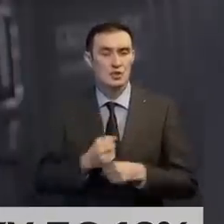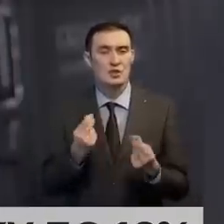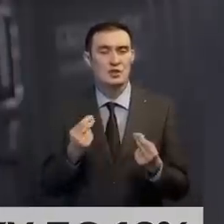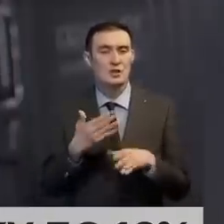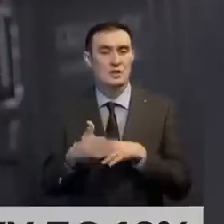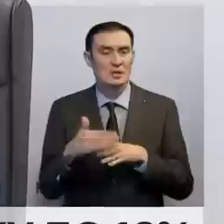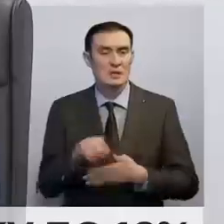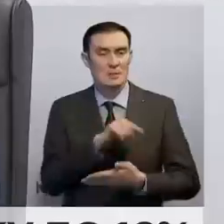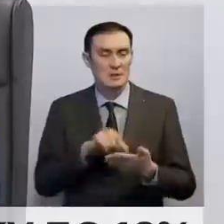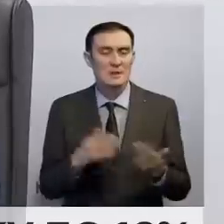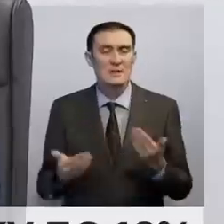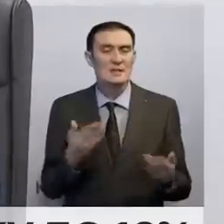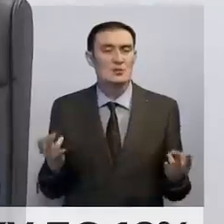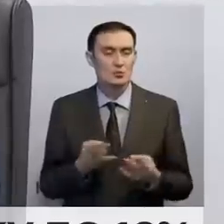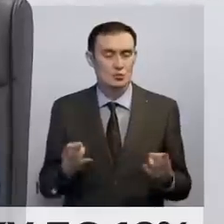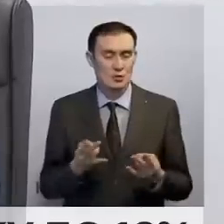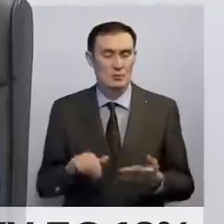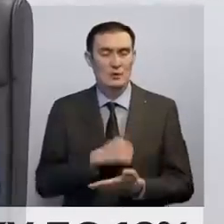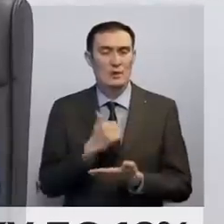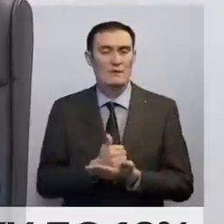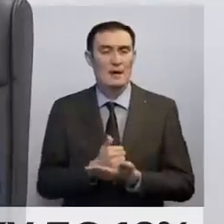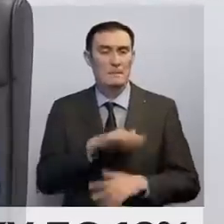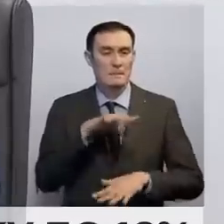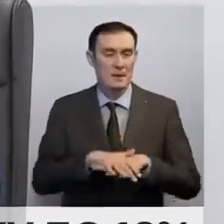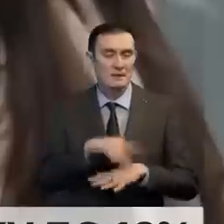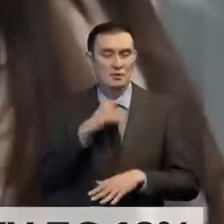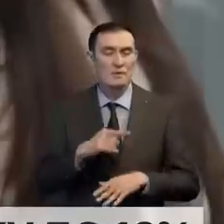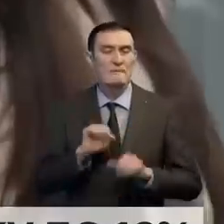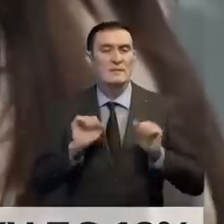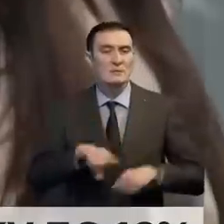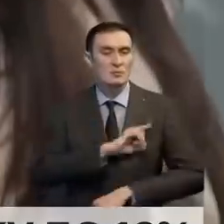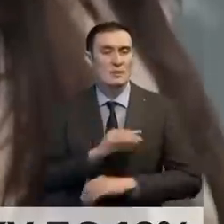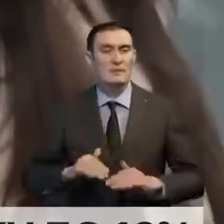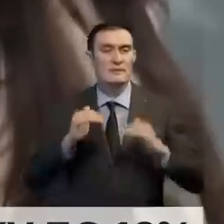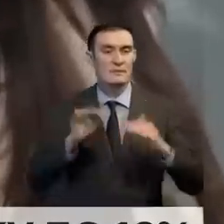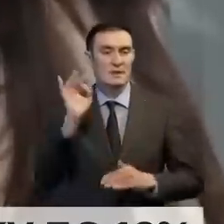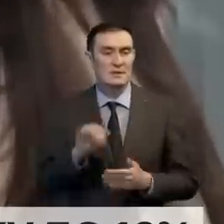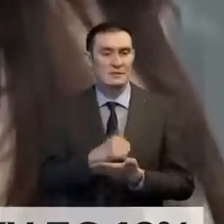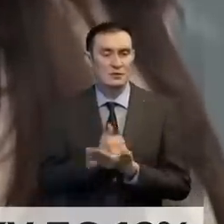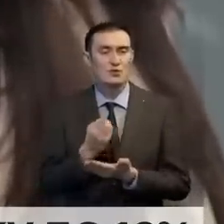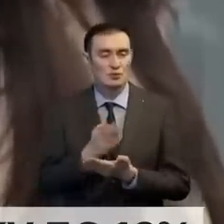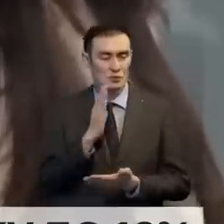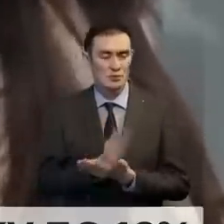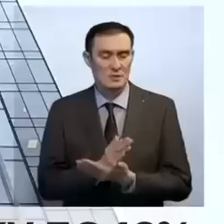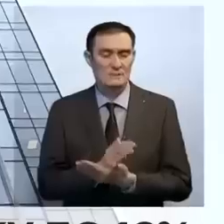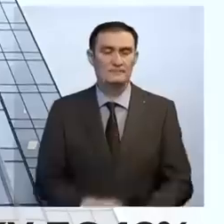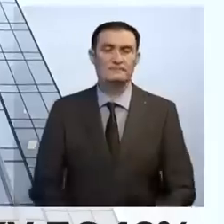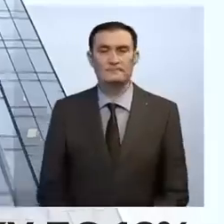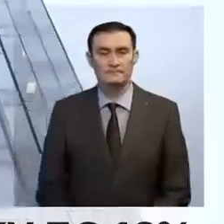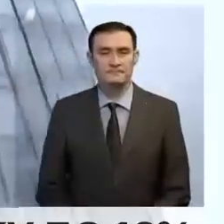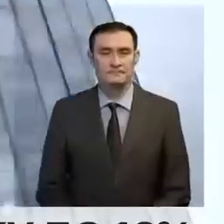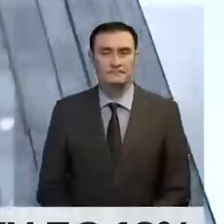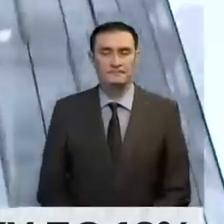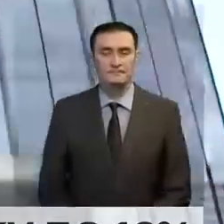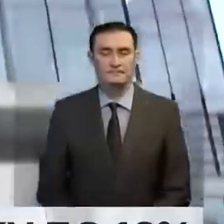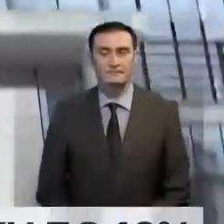денежно-кредитной политики при необходимости. По словам главы Нацбанка, потенциал для повышения базовой ставки еще имеется. Ботагоз Базарбаева,